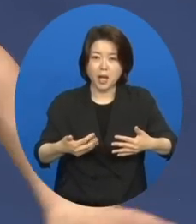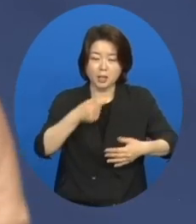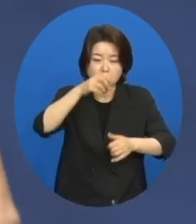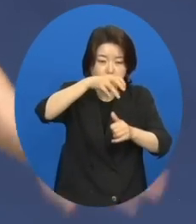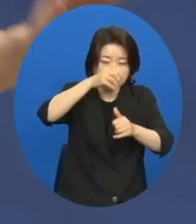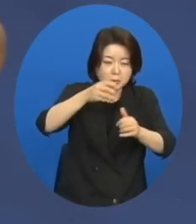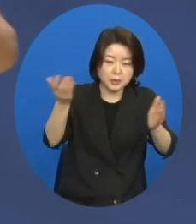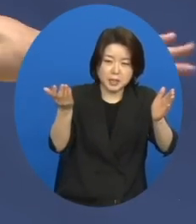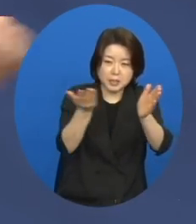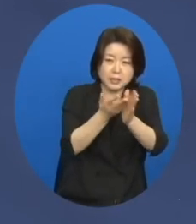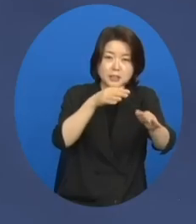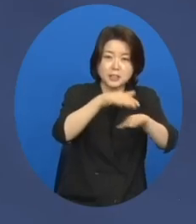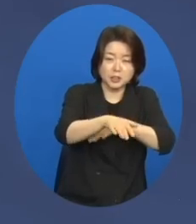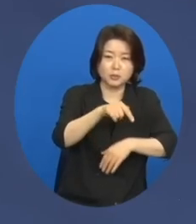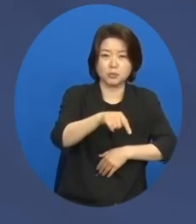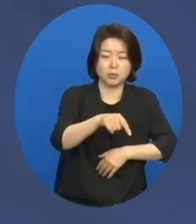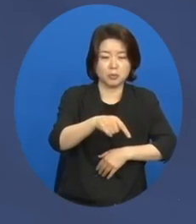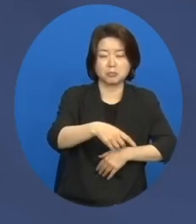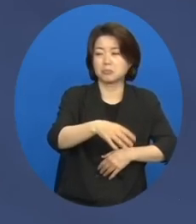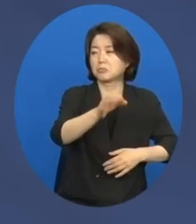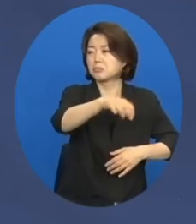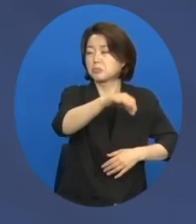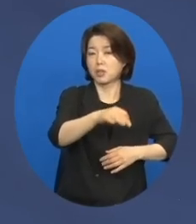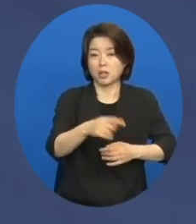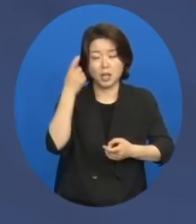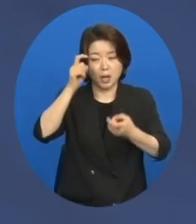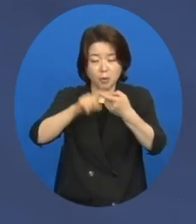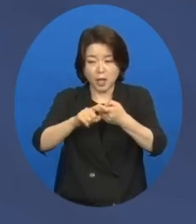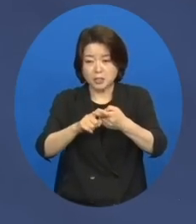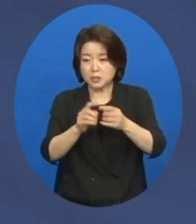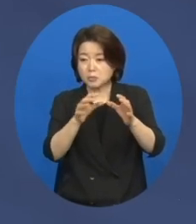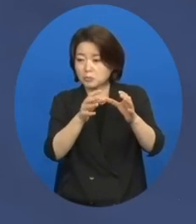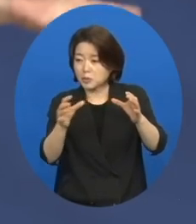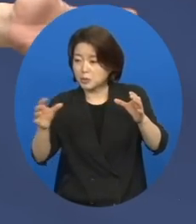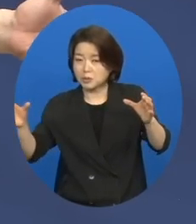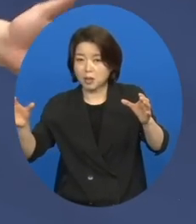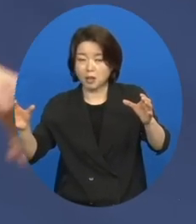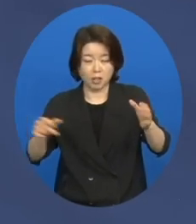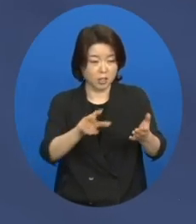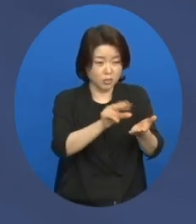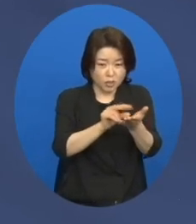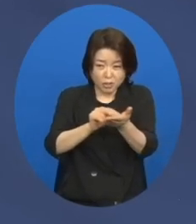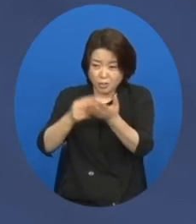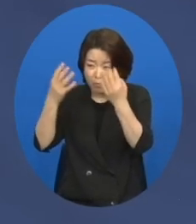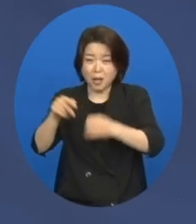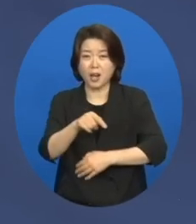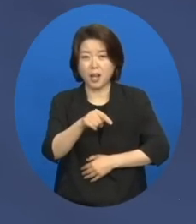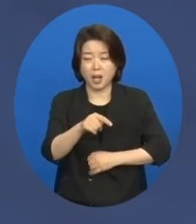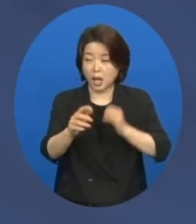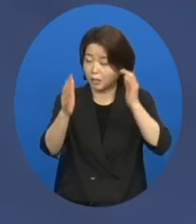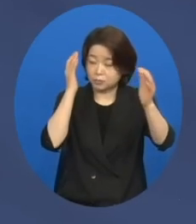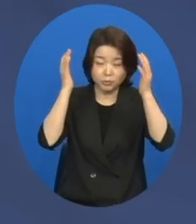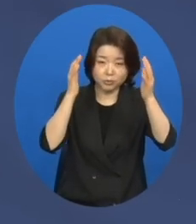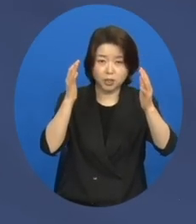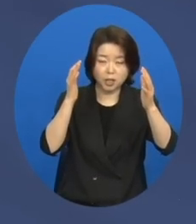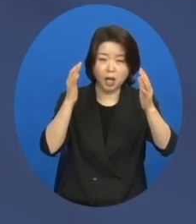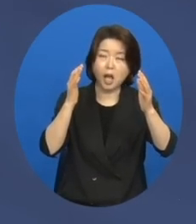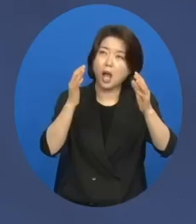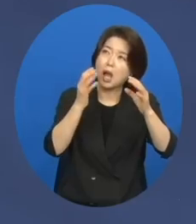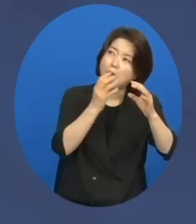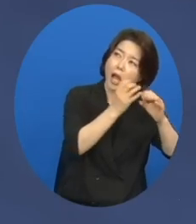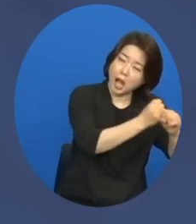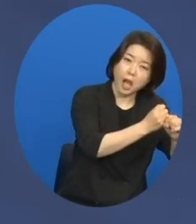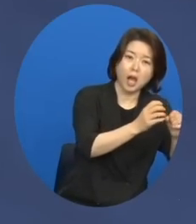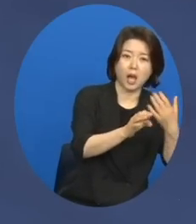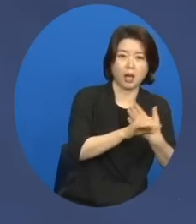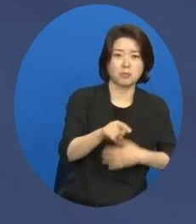문답용 이런 정도로 치부하고 관심을 다른 걸로 막 계속 주제가 너무 많으니까 이렇게 혼돈하게 넋을 쑥 빼놓으면